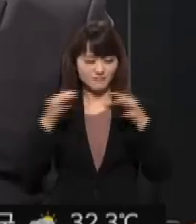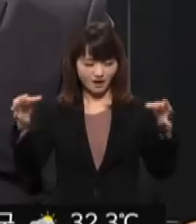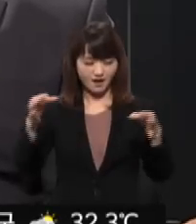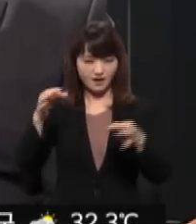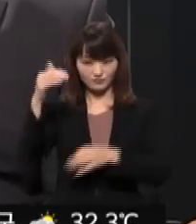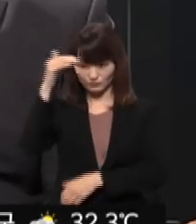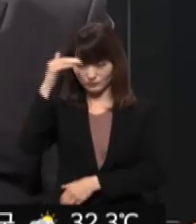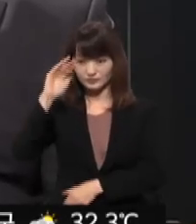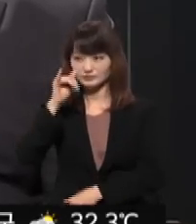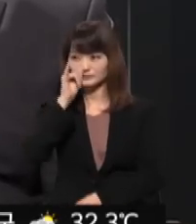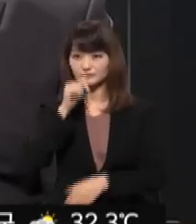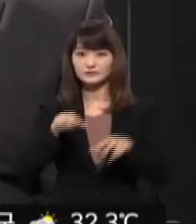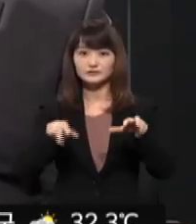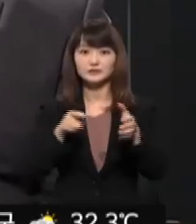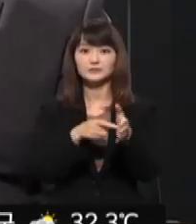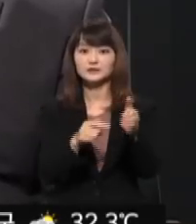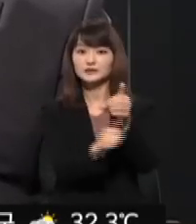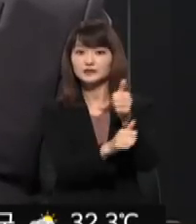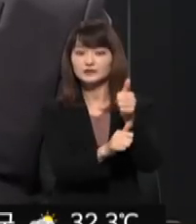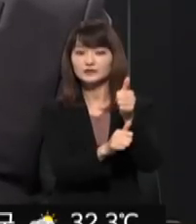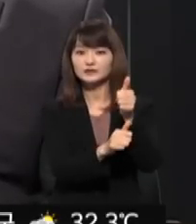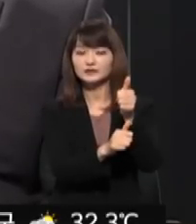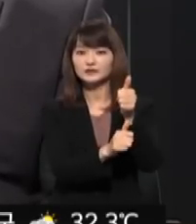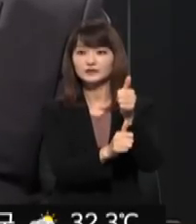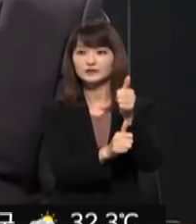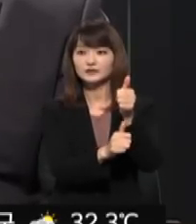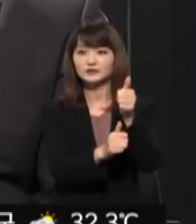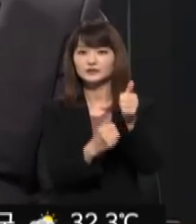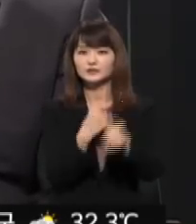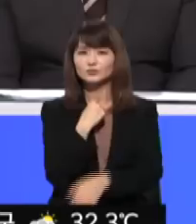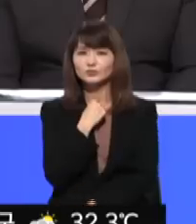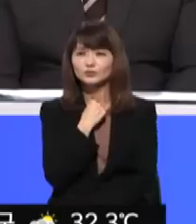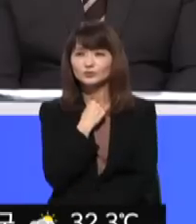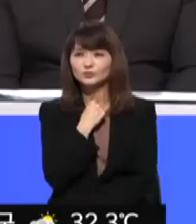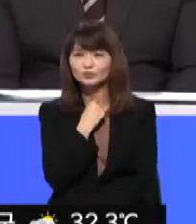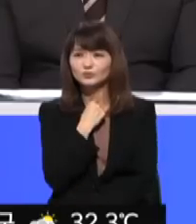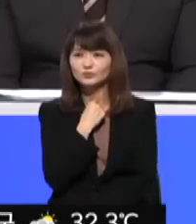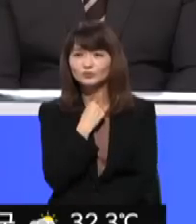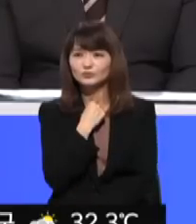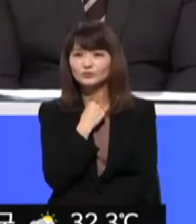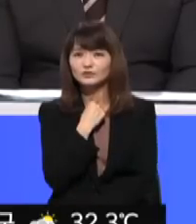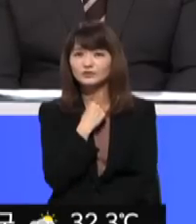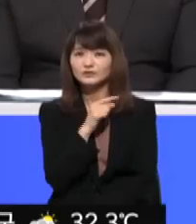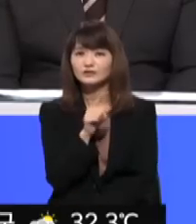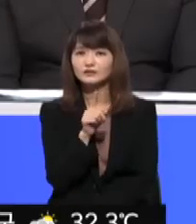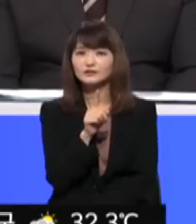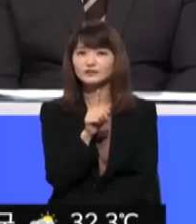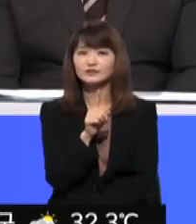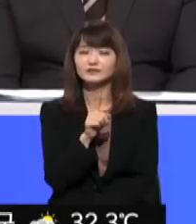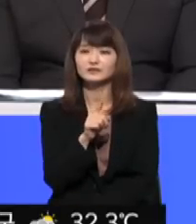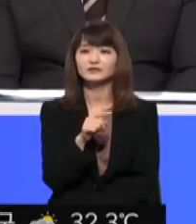사실 지금 비대위에서 가장 이제 소망하고 있는 것이 바로이 점이 아닐까 싶은데요